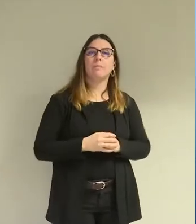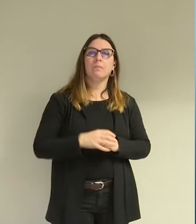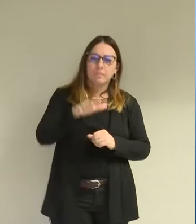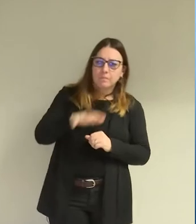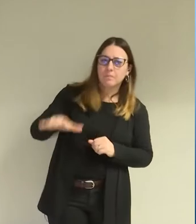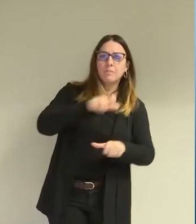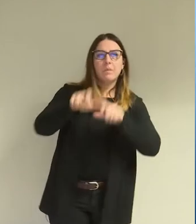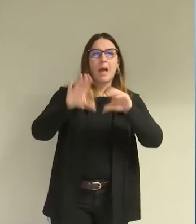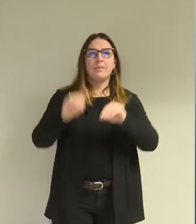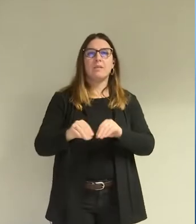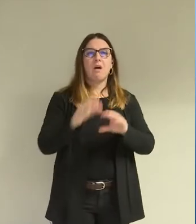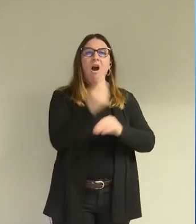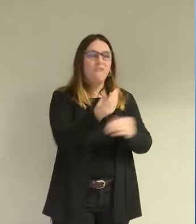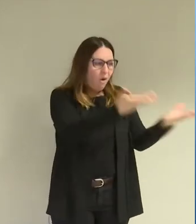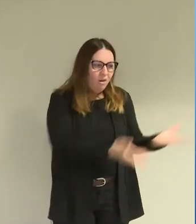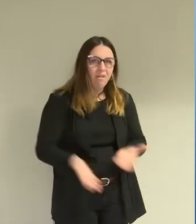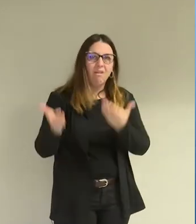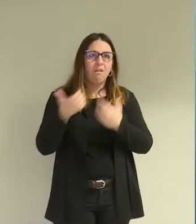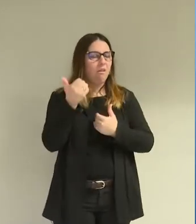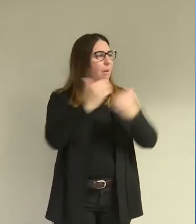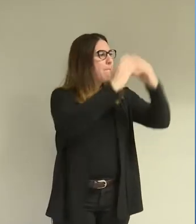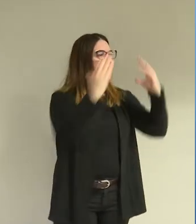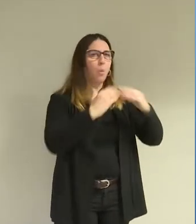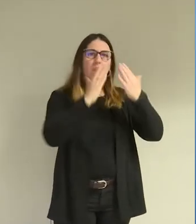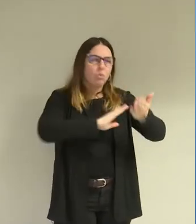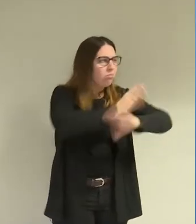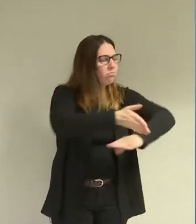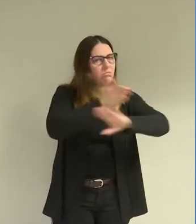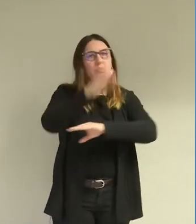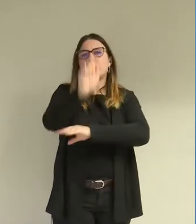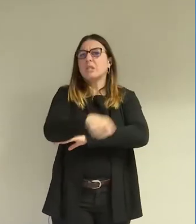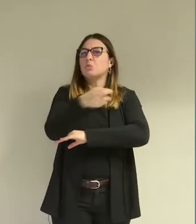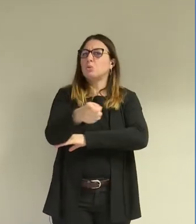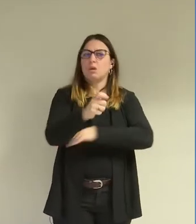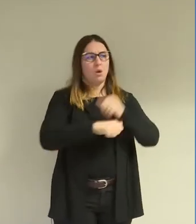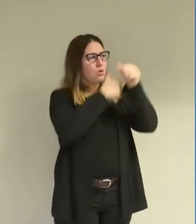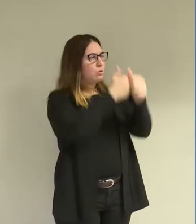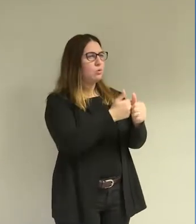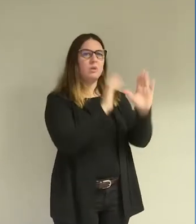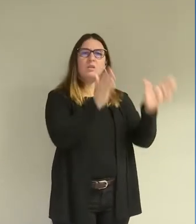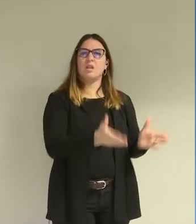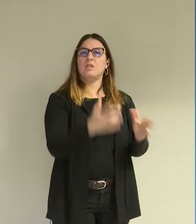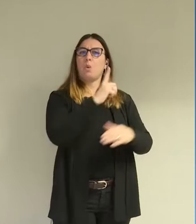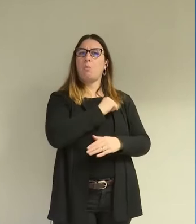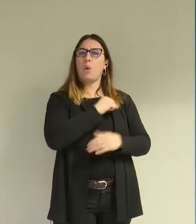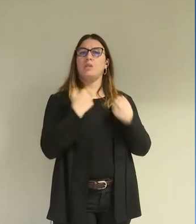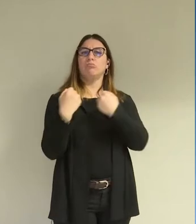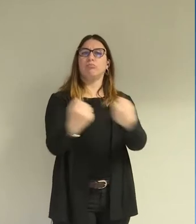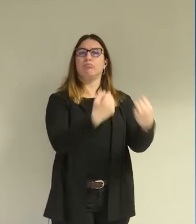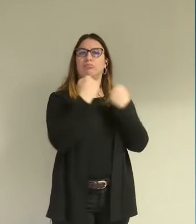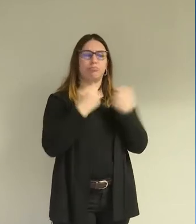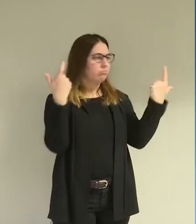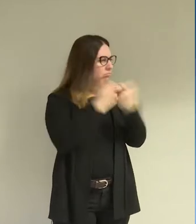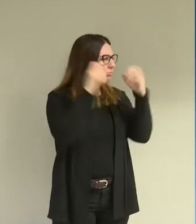des places aux enfants ont bien évidemment accès à leurs propriétés conformément à l'arrêté de police et de circulation pris par la ville